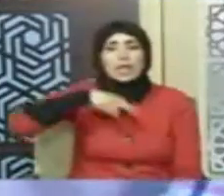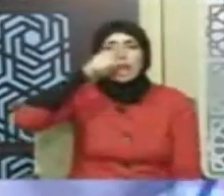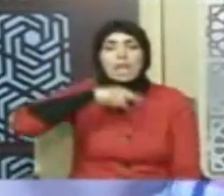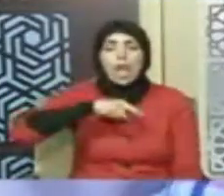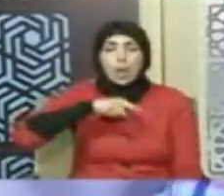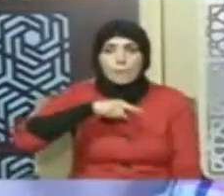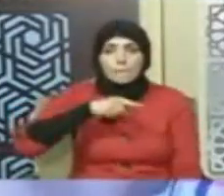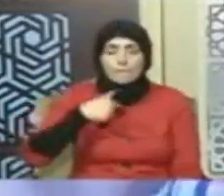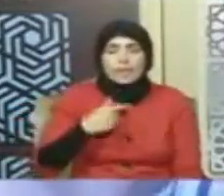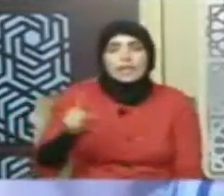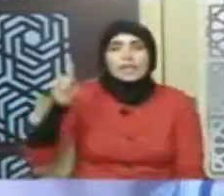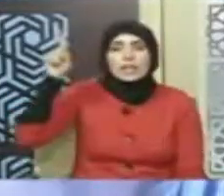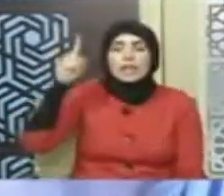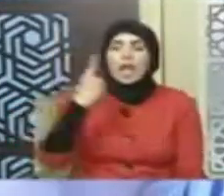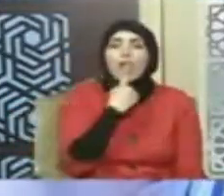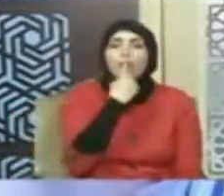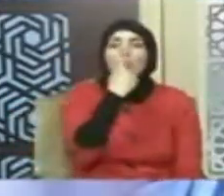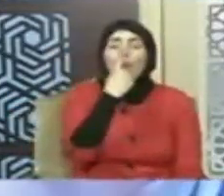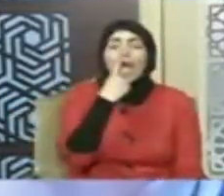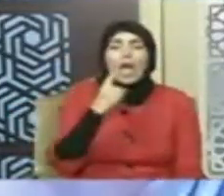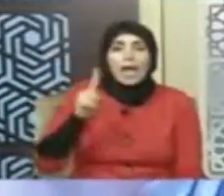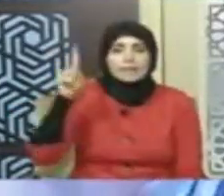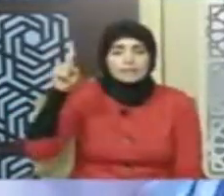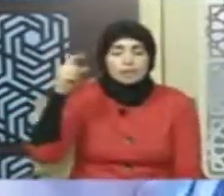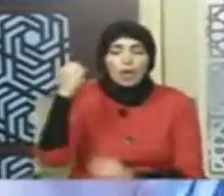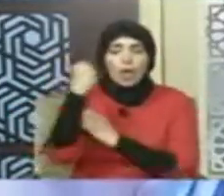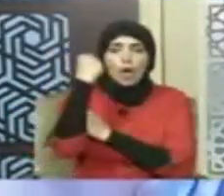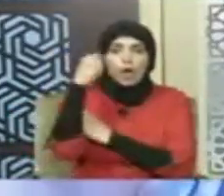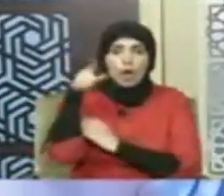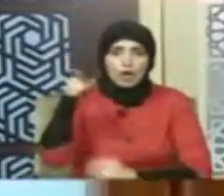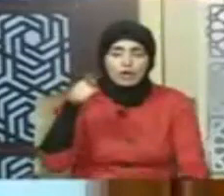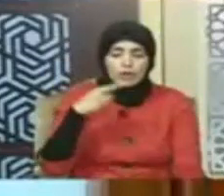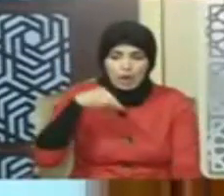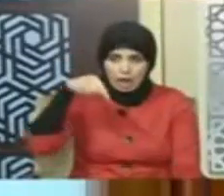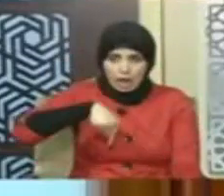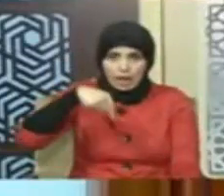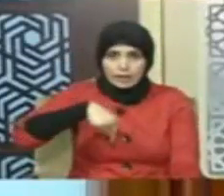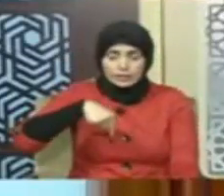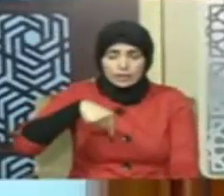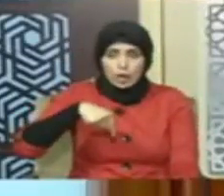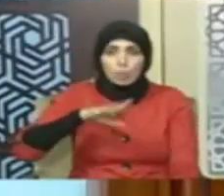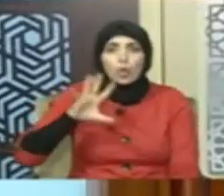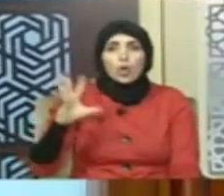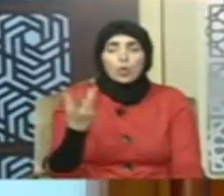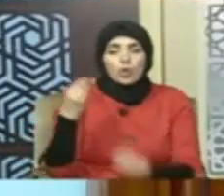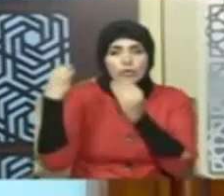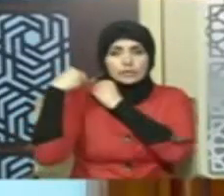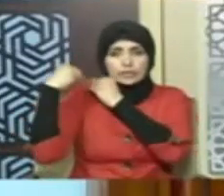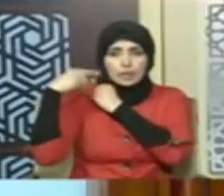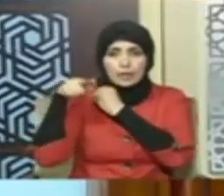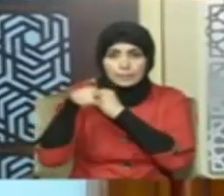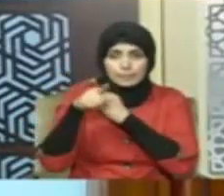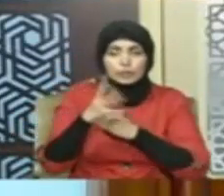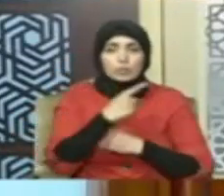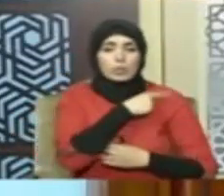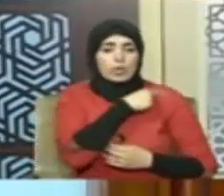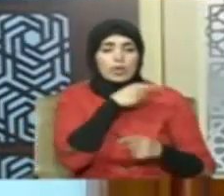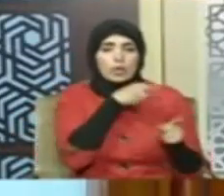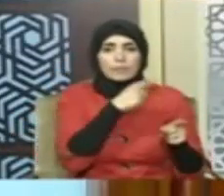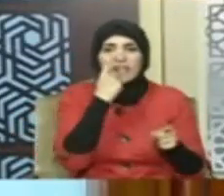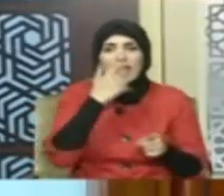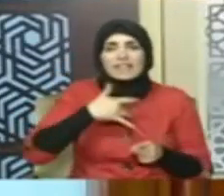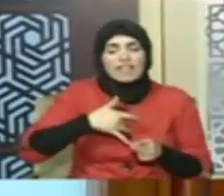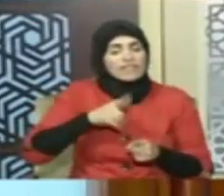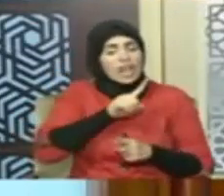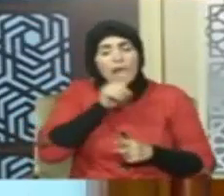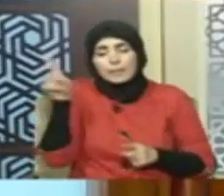لله الواحد القهار. اليوم تجزى كل نفس بما كسبت، لا